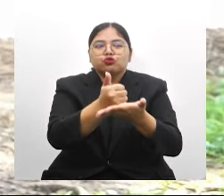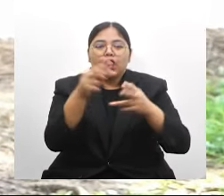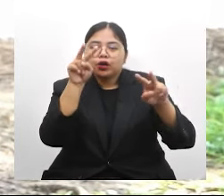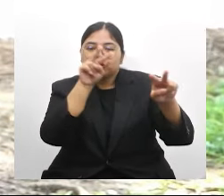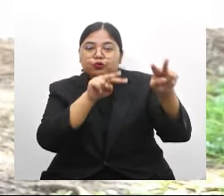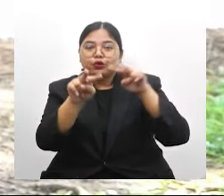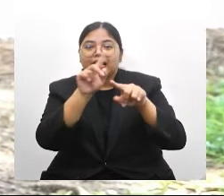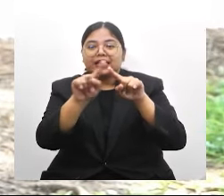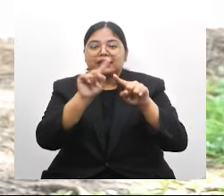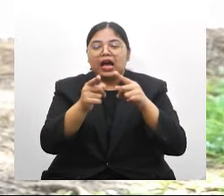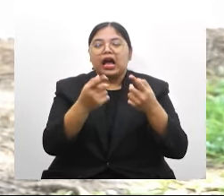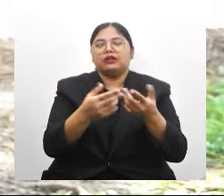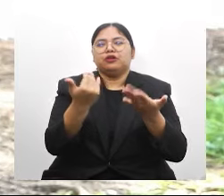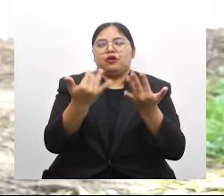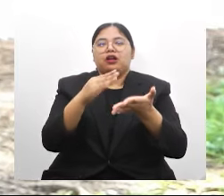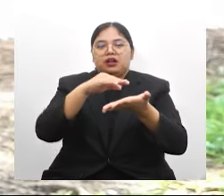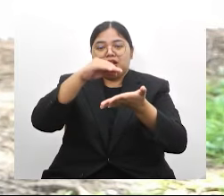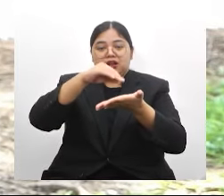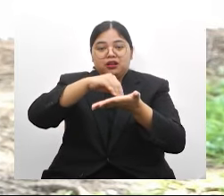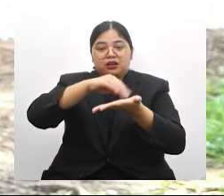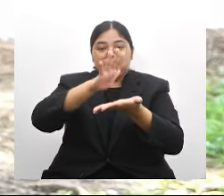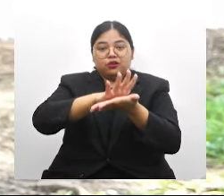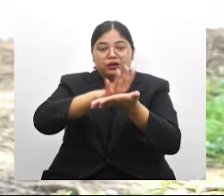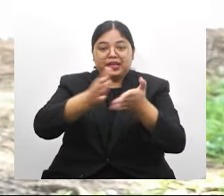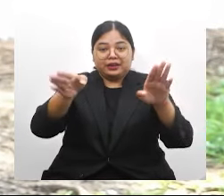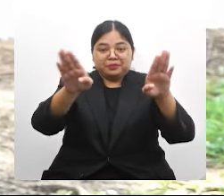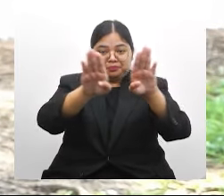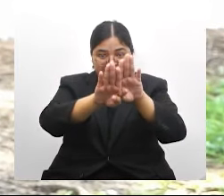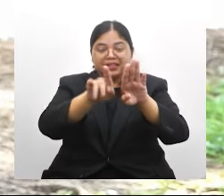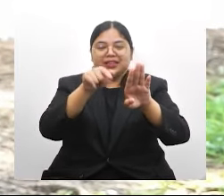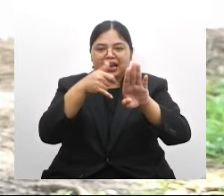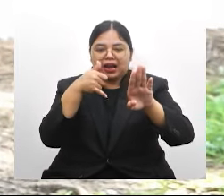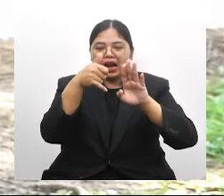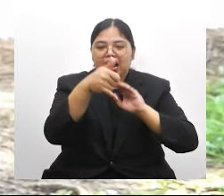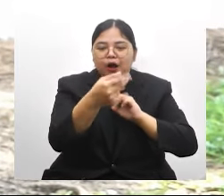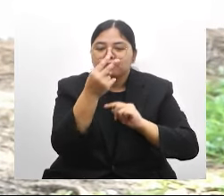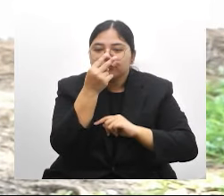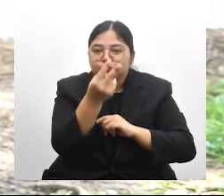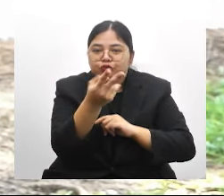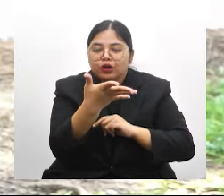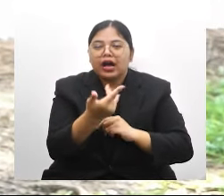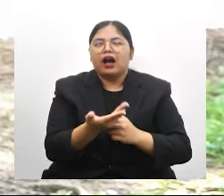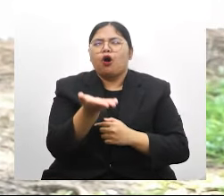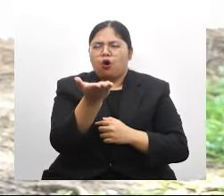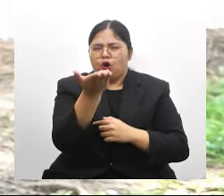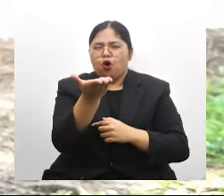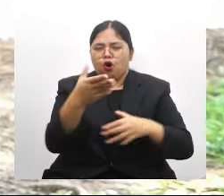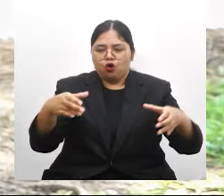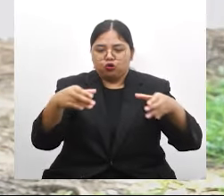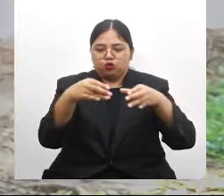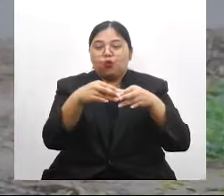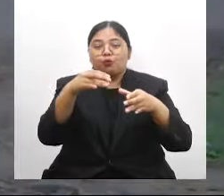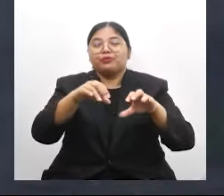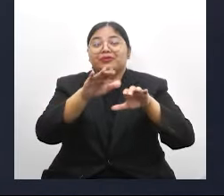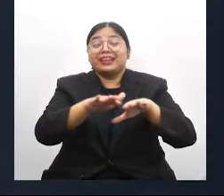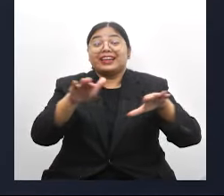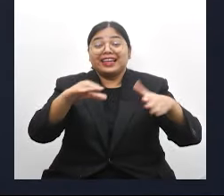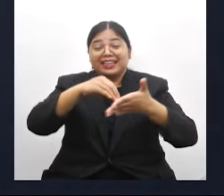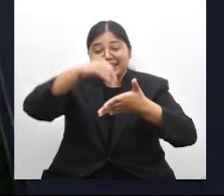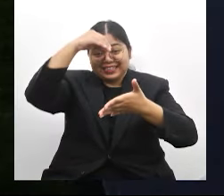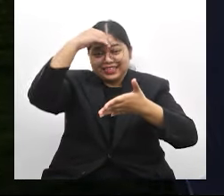ช่วงปิดเทอมนะครับผมก็ได้มาเรียนกับท่านปอว่าผมขอนักเรียนที่จะไปเรียนเป็นอ่าเป็น